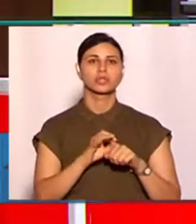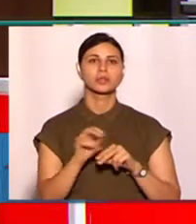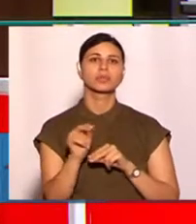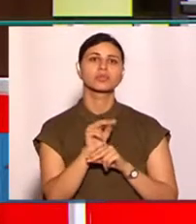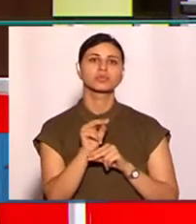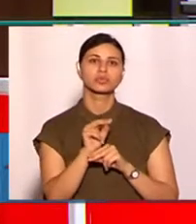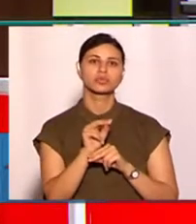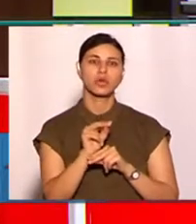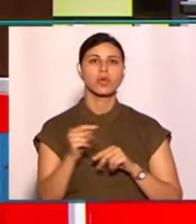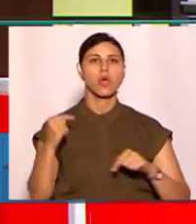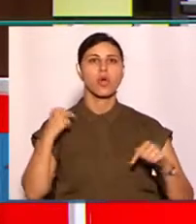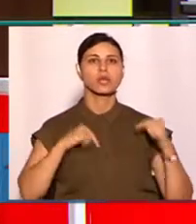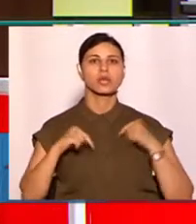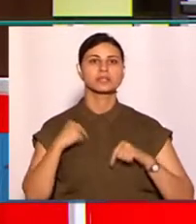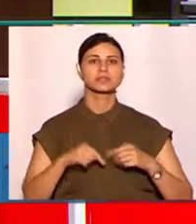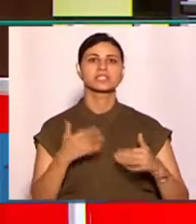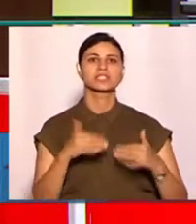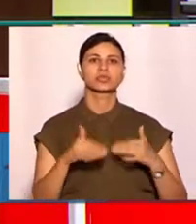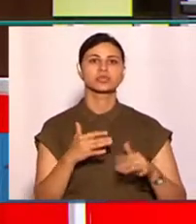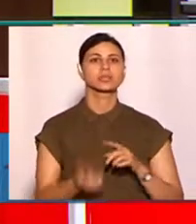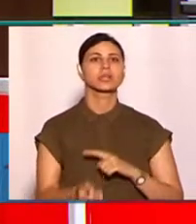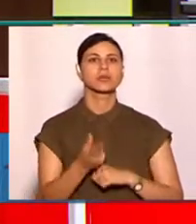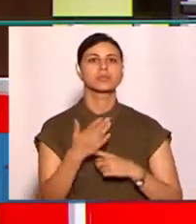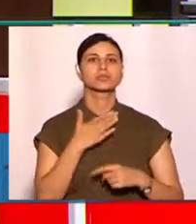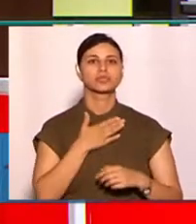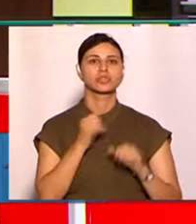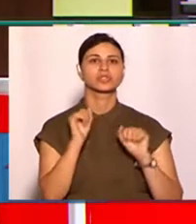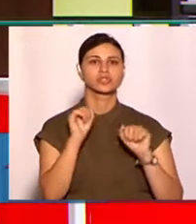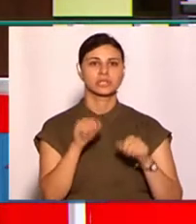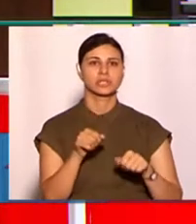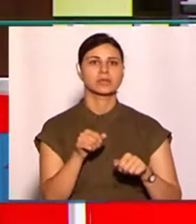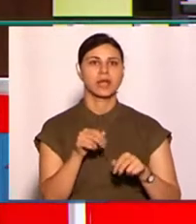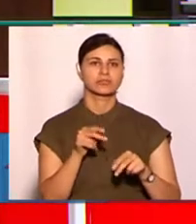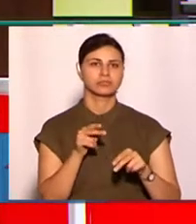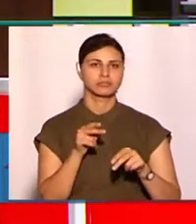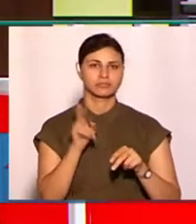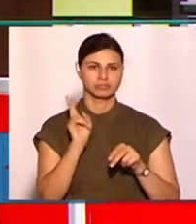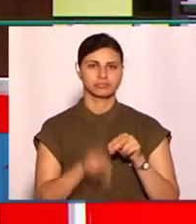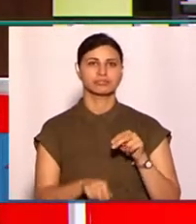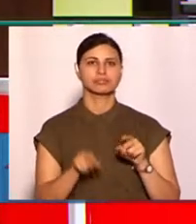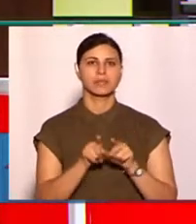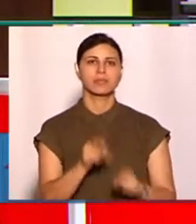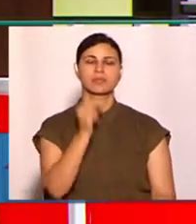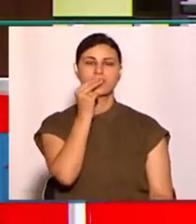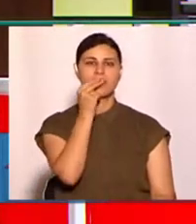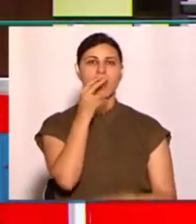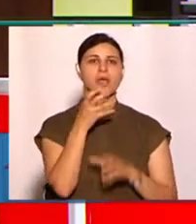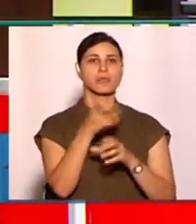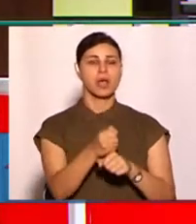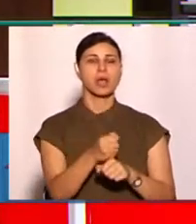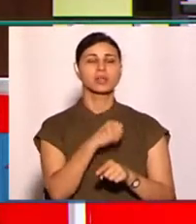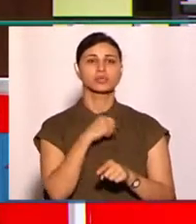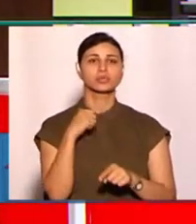გამომდინარე, ორგანიზმის სისუსტიდან გამომდინარე, ჩვენ შეიძლება შევზღუდოთ კვება. თავად მკურნალობის პროცესში კვება კიდე უფრო